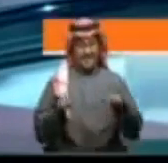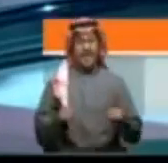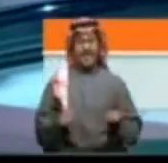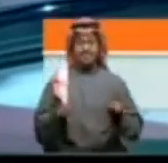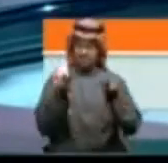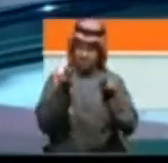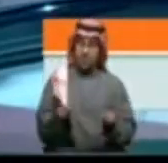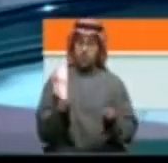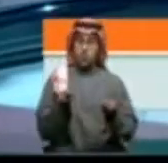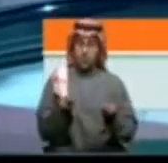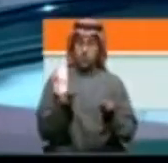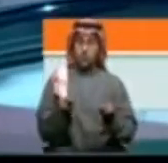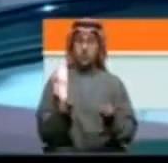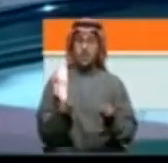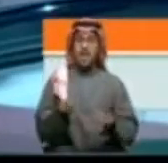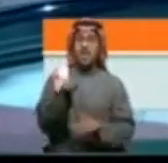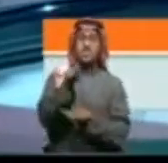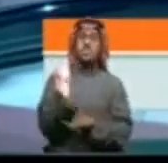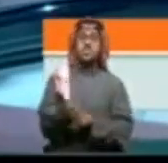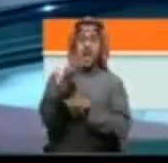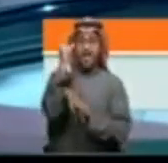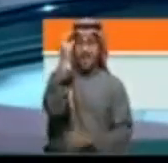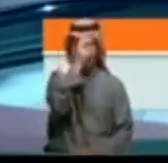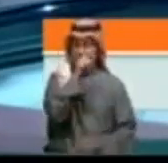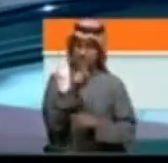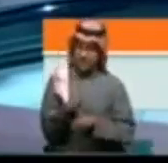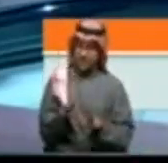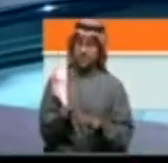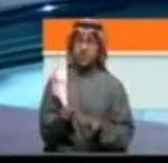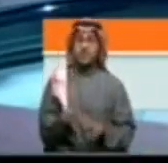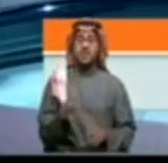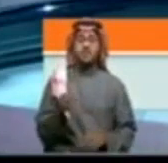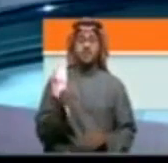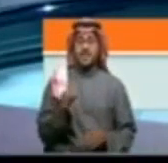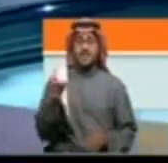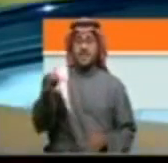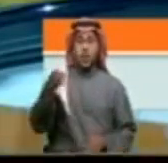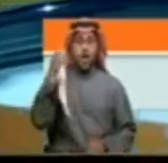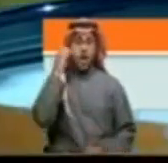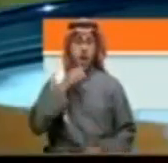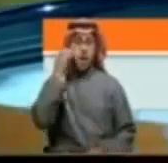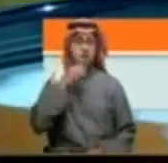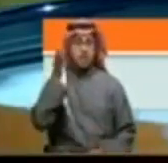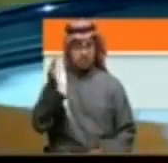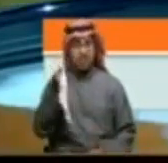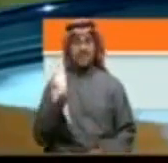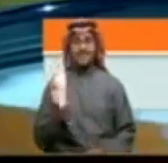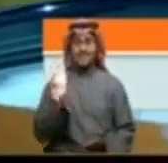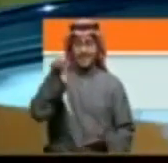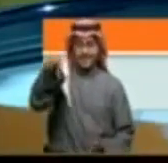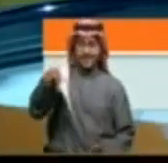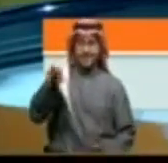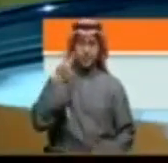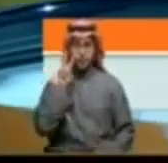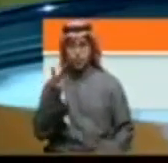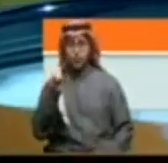في أجواء مهرجان الجنادرية، حيث يستقطب جناح دولة الإمارات اهتمام الزوار، وللاطلاع على